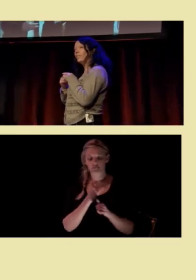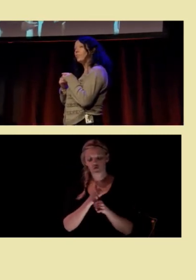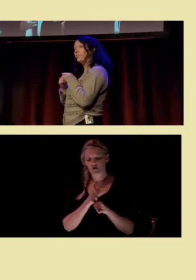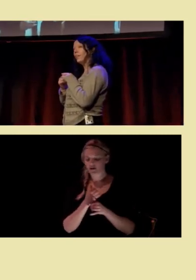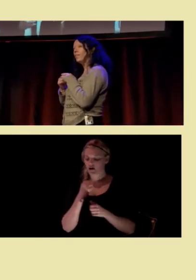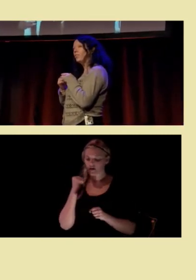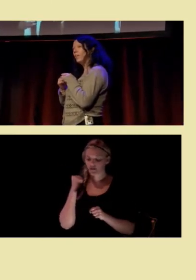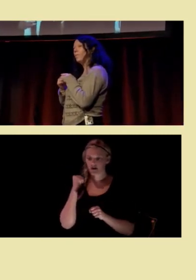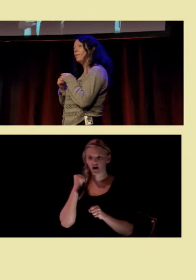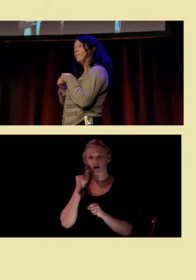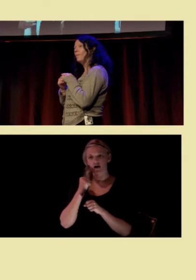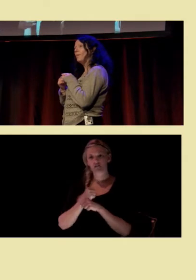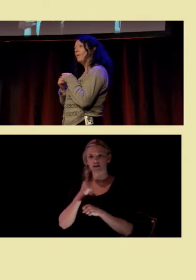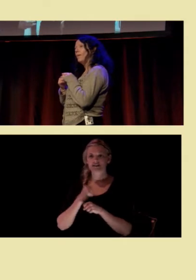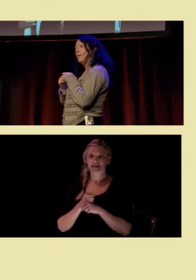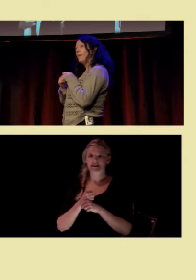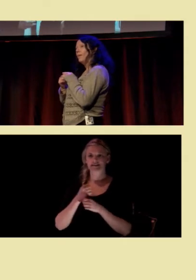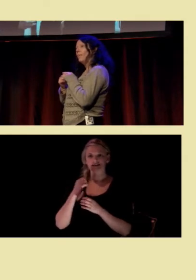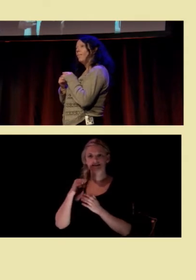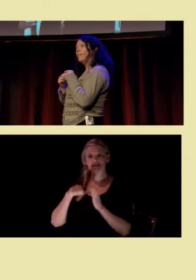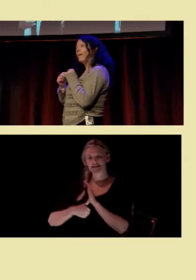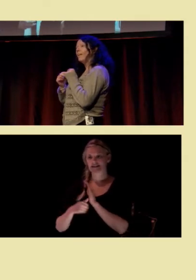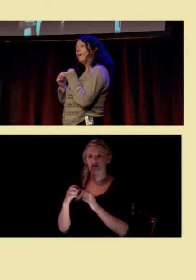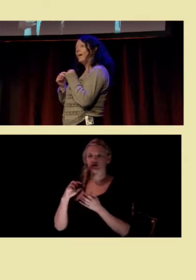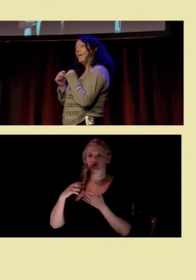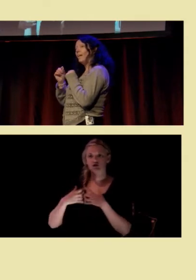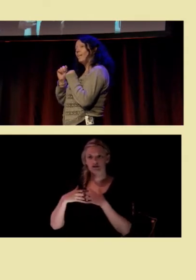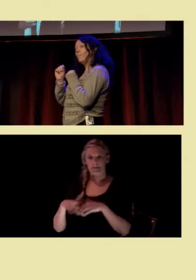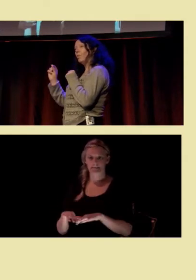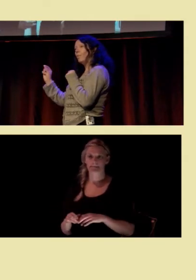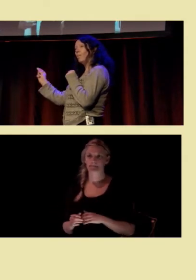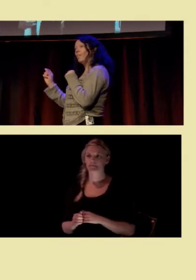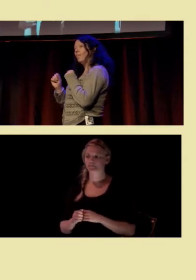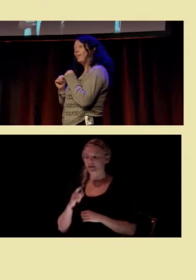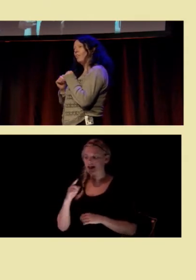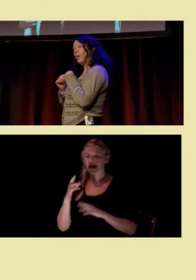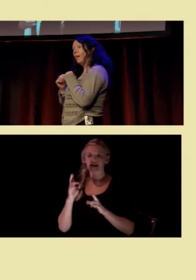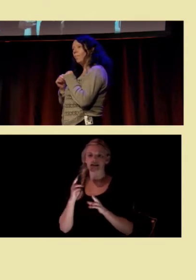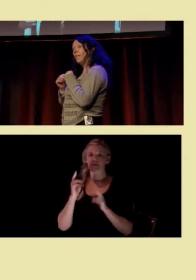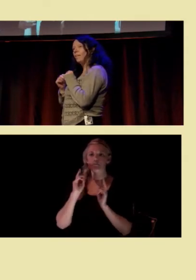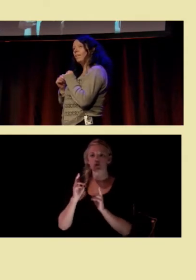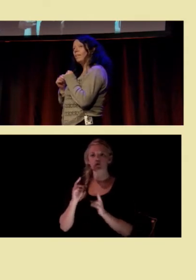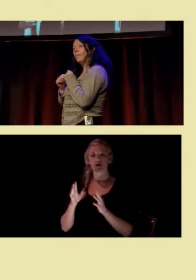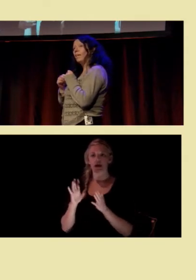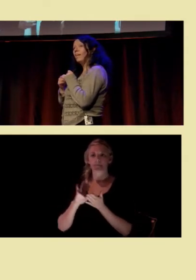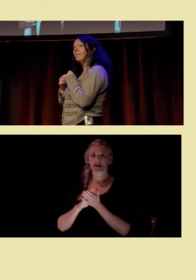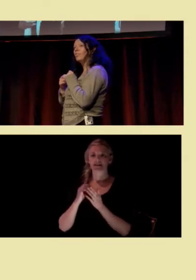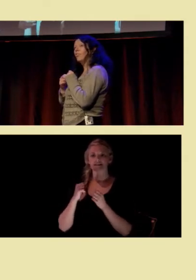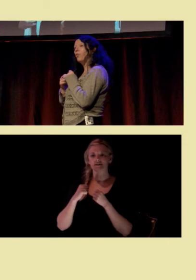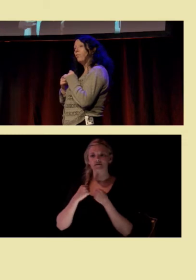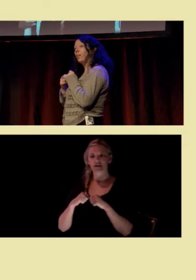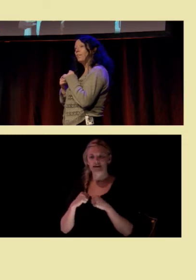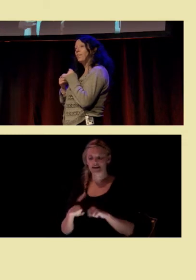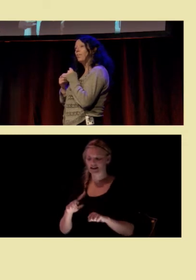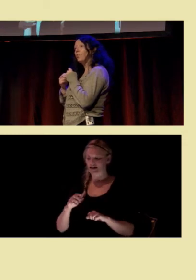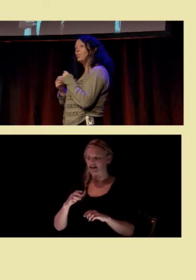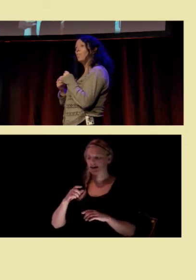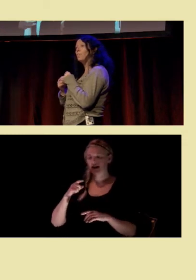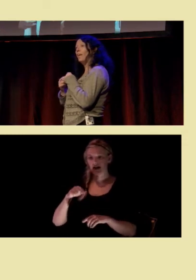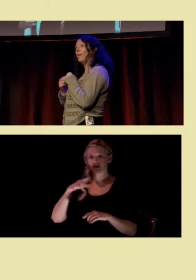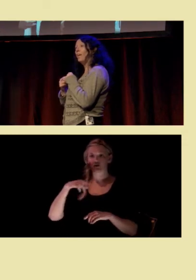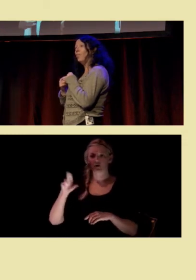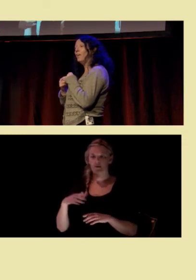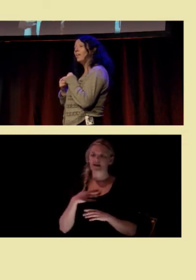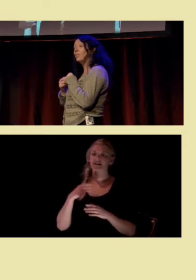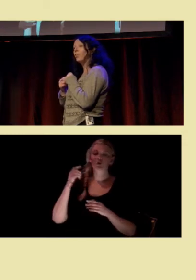kan kvalitetsutvikle systemene. Vi tenker at dette heter brukermedvirkning i Norge, men lik så godt heter